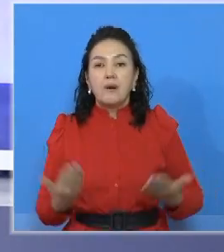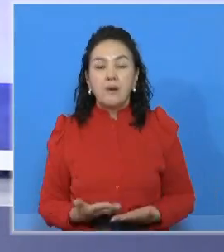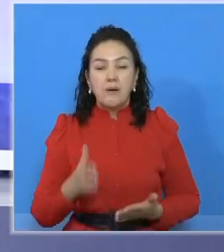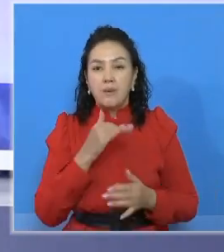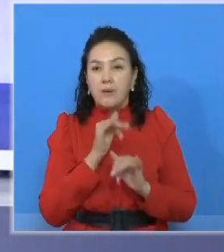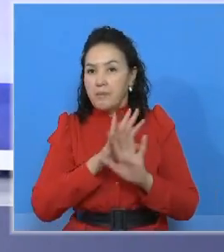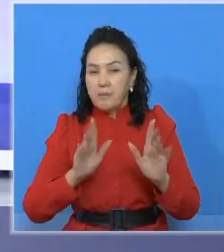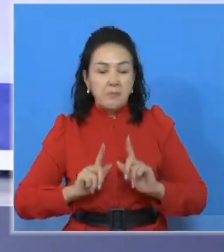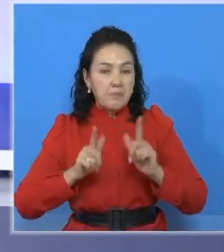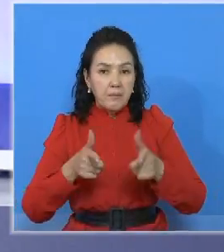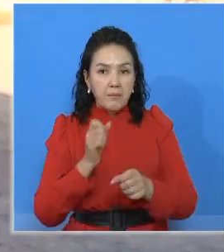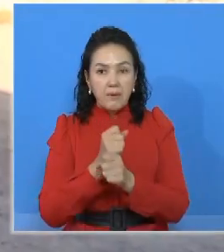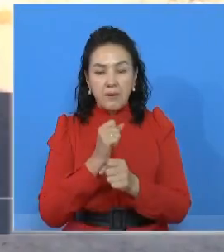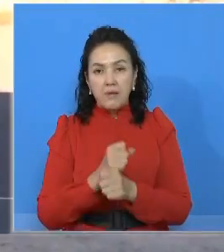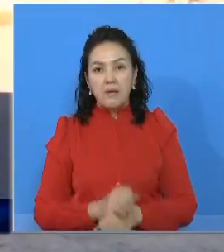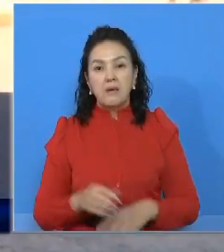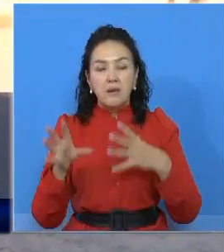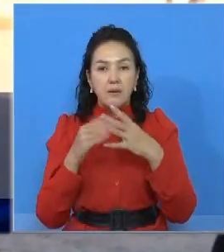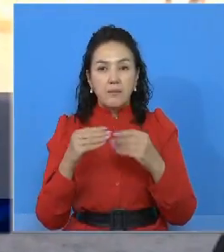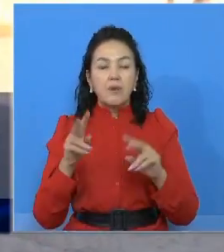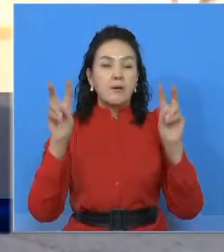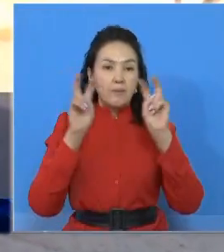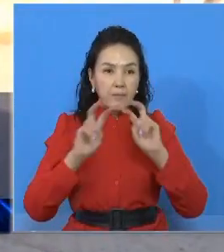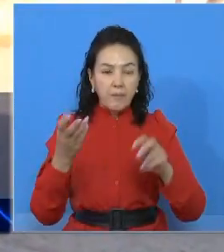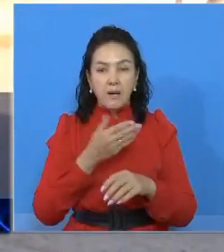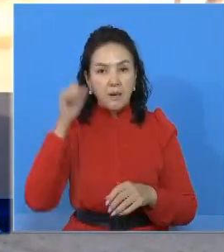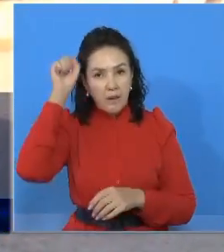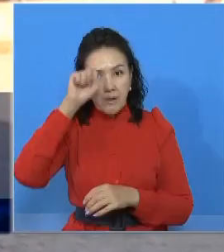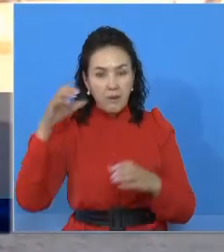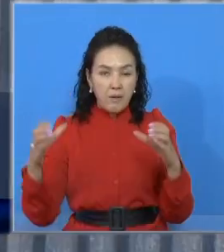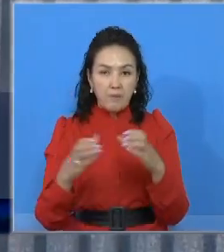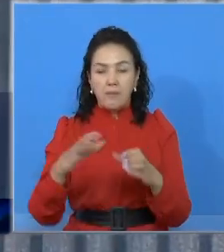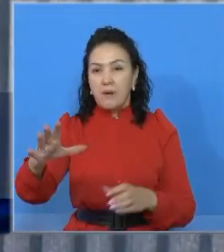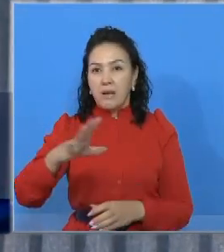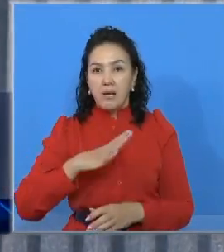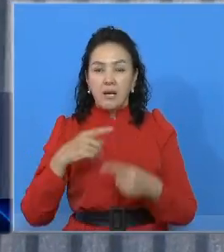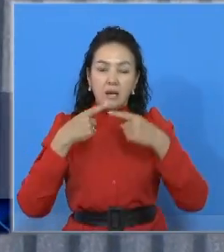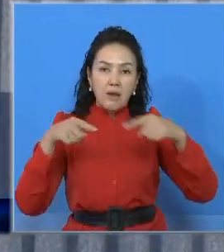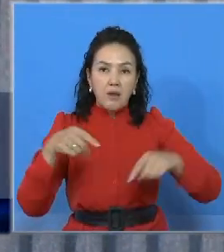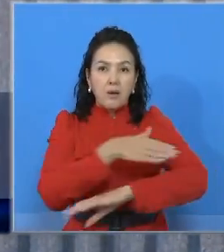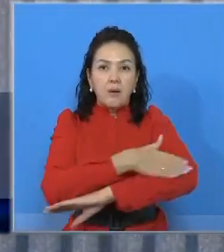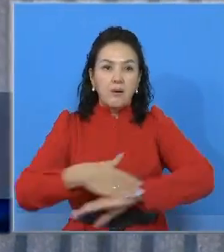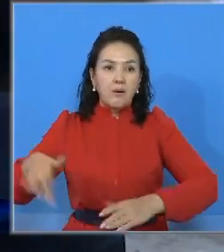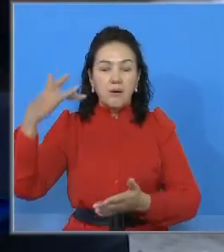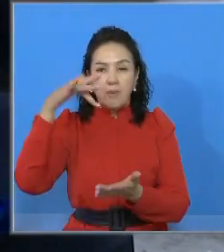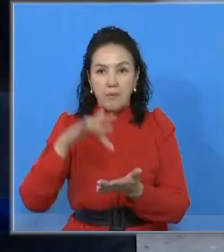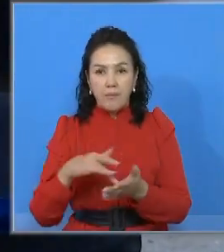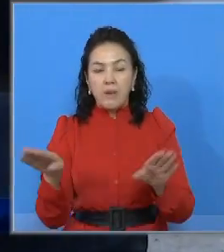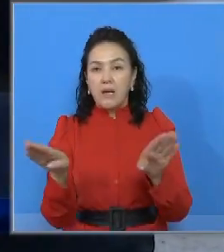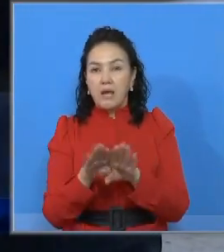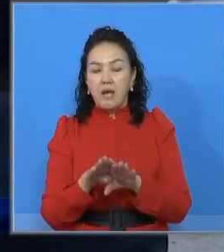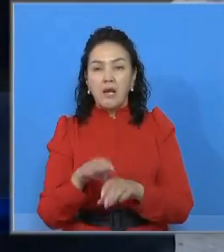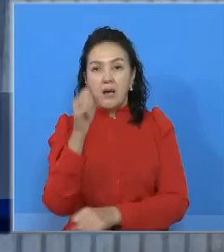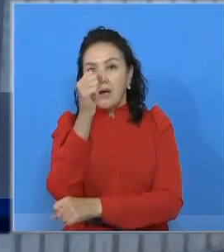не приступили к делу. Совместно с проверяющими наша съемочная группа побывала на некоторых улицах города. Так,